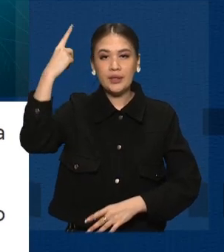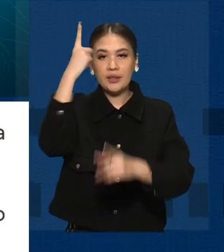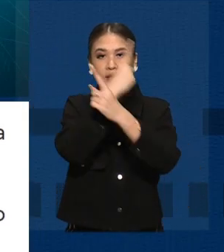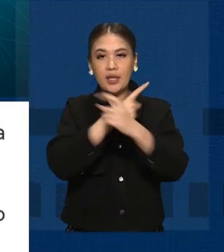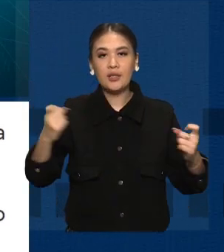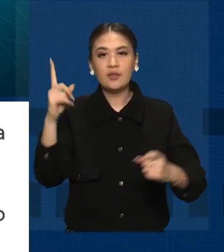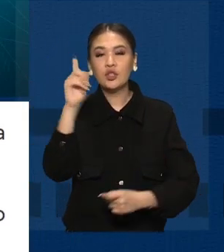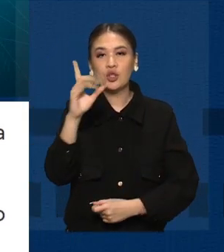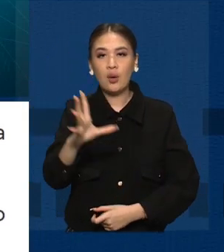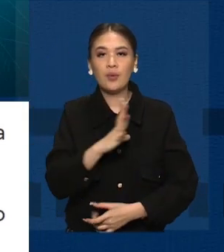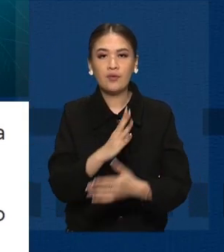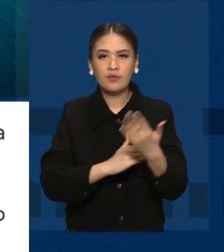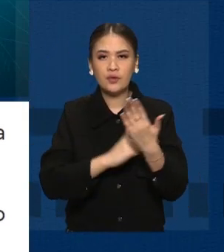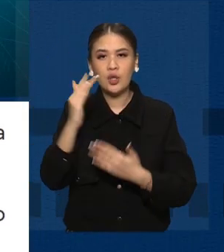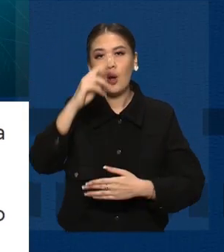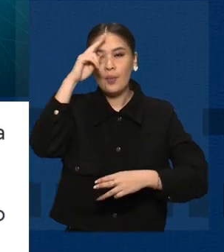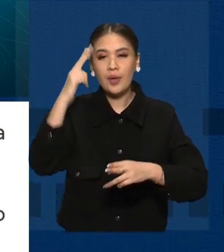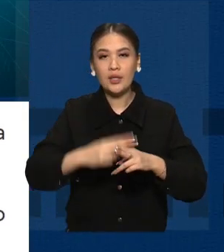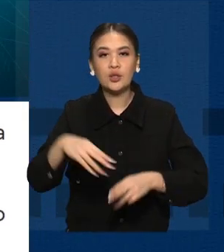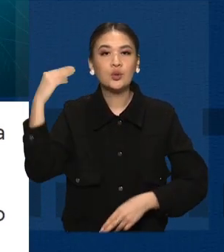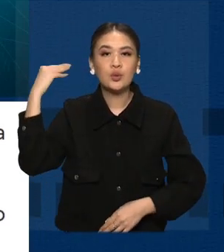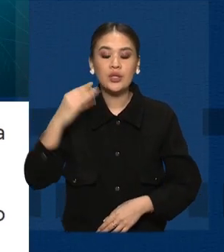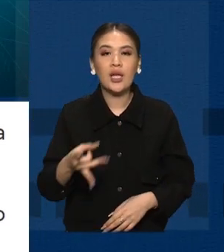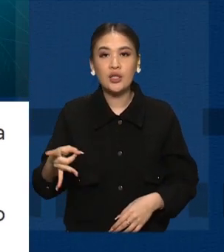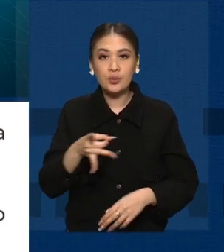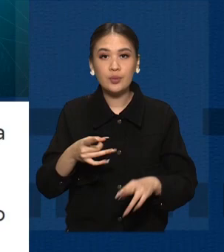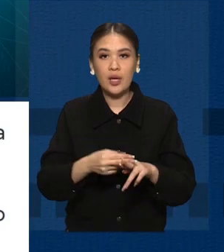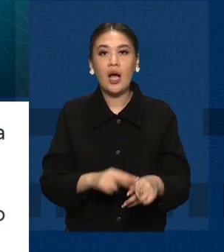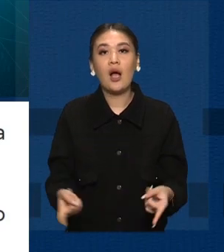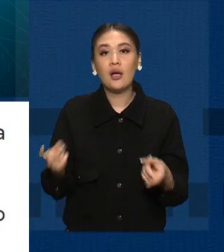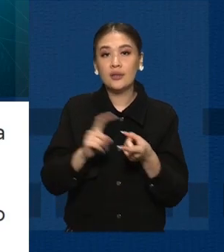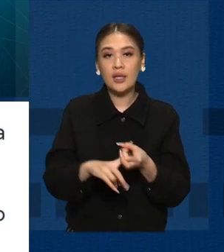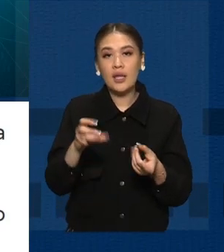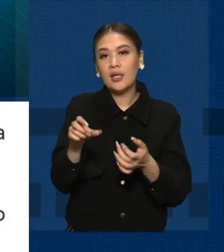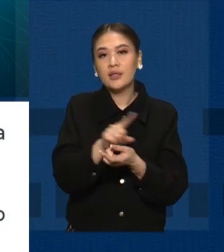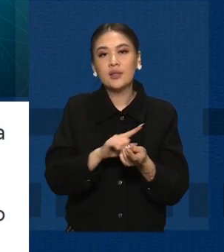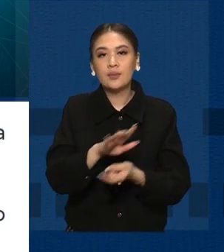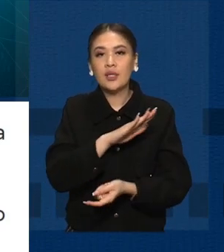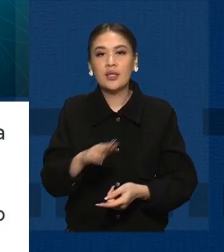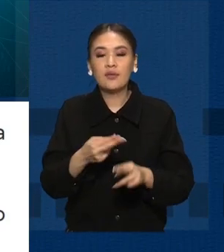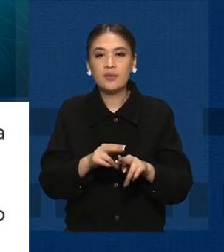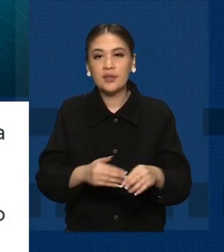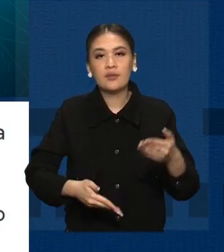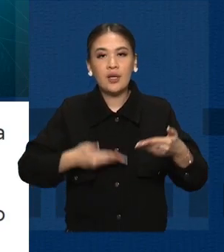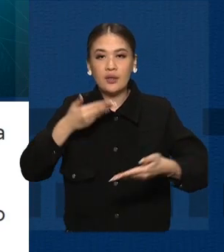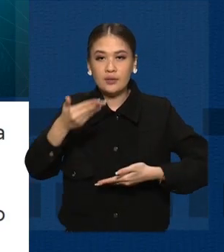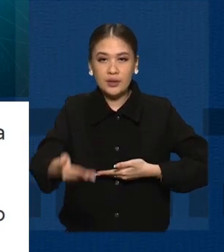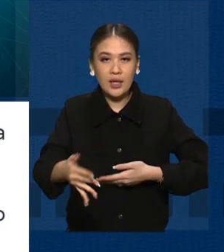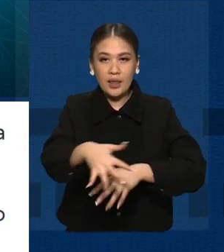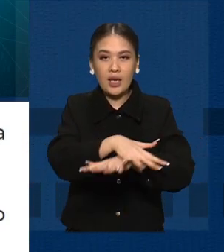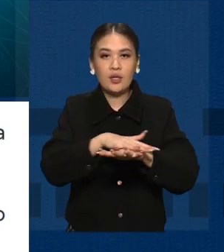заявил, что высоко ценит братские отношения с Турецкой республикой, а также неизменную солидарность и взаимовыручку